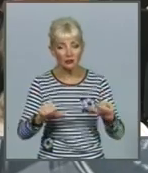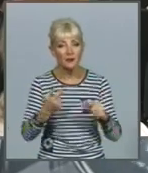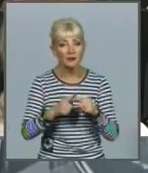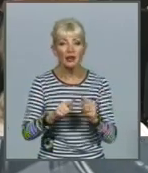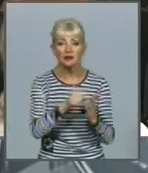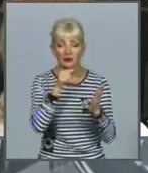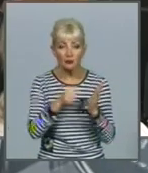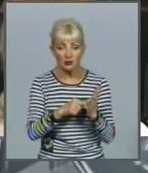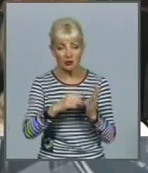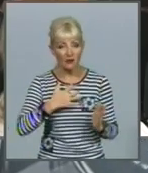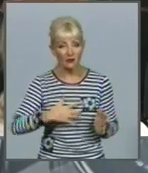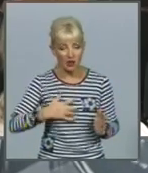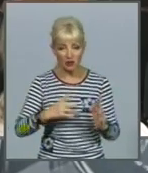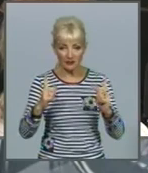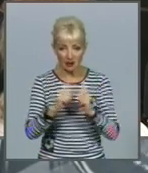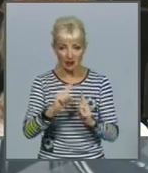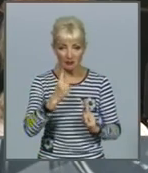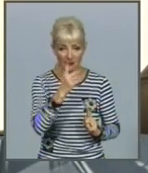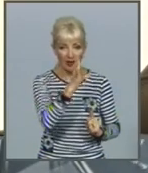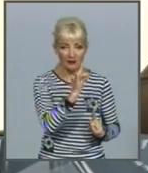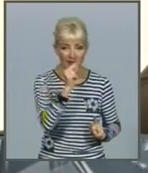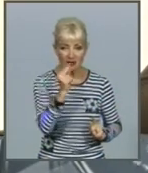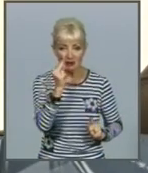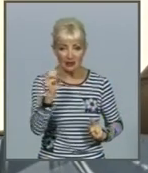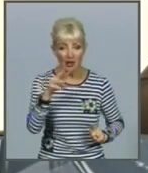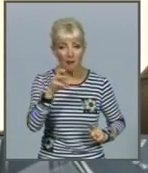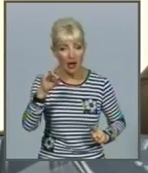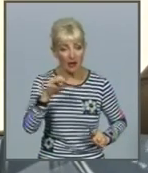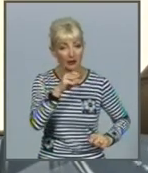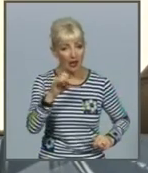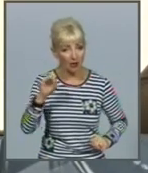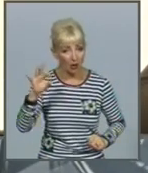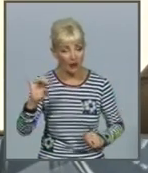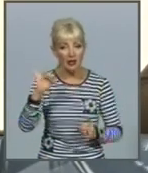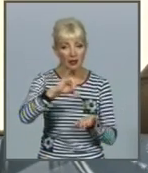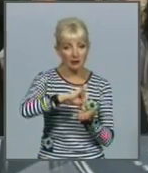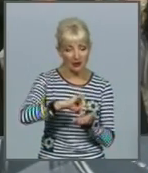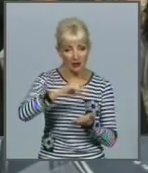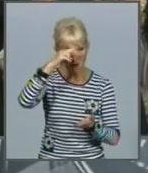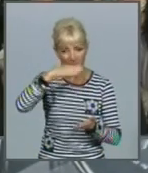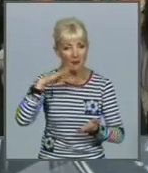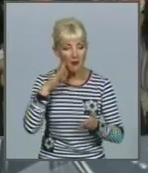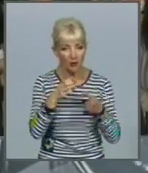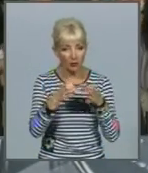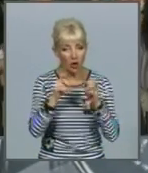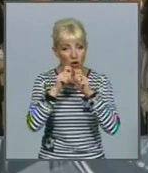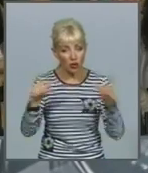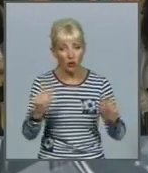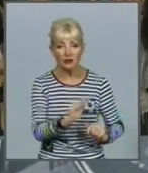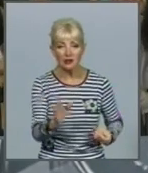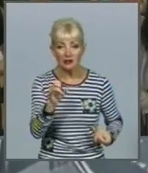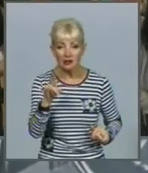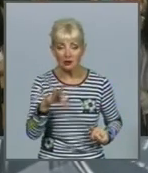ключовими зустрічі першого віце-мера Ігоря Терехова та представників батьківських комітетів, шкіл та дитячих садочків всього Київського